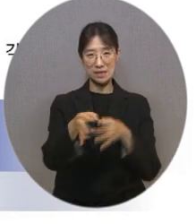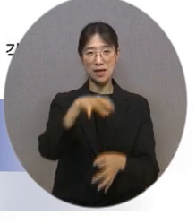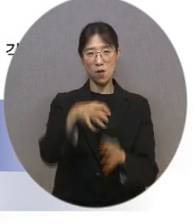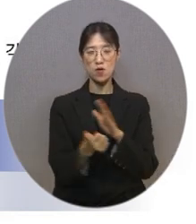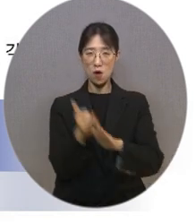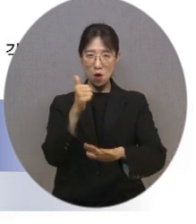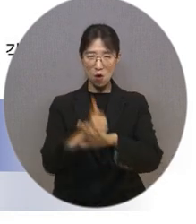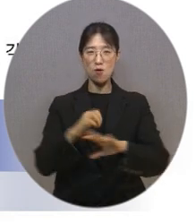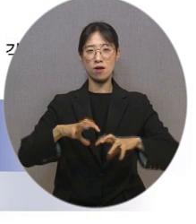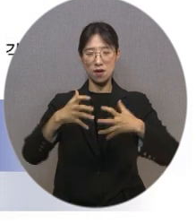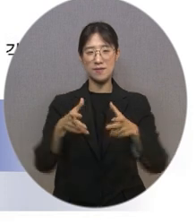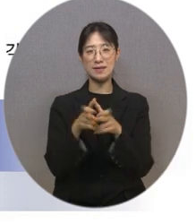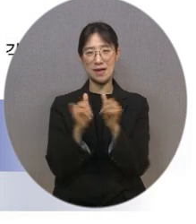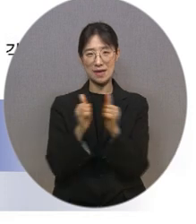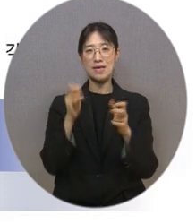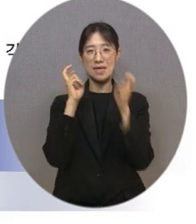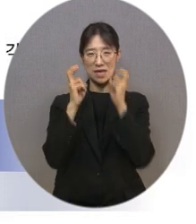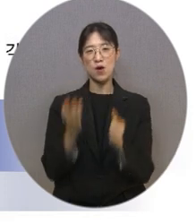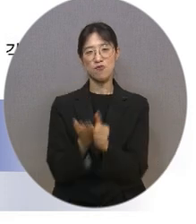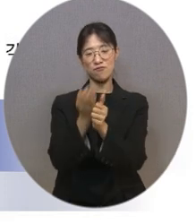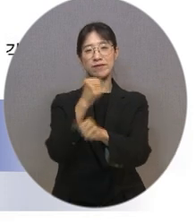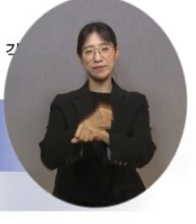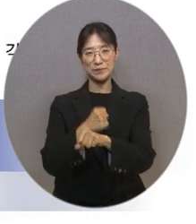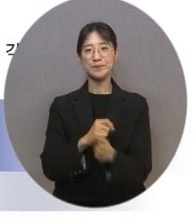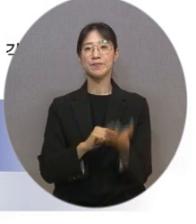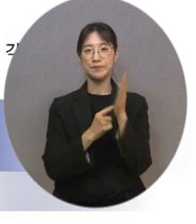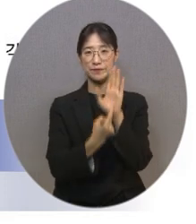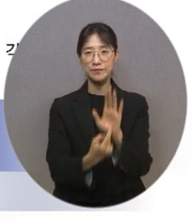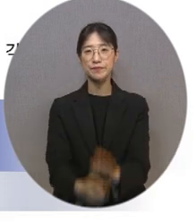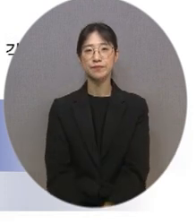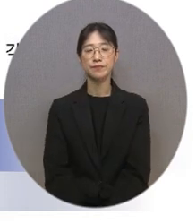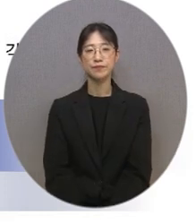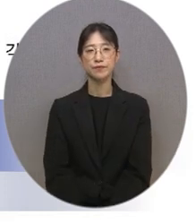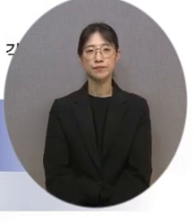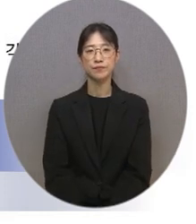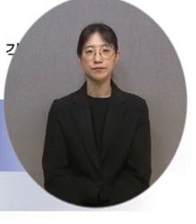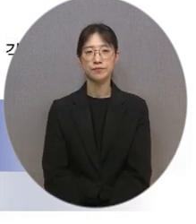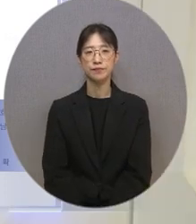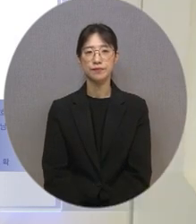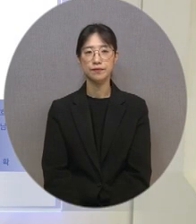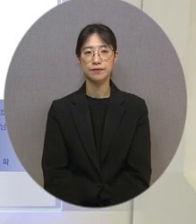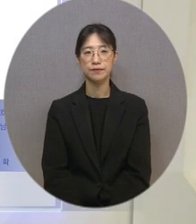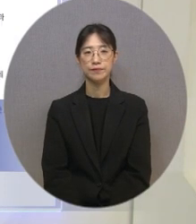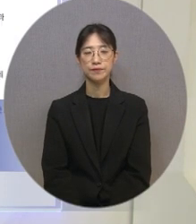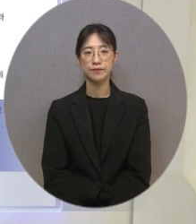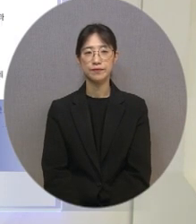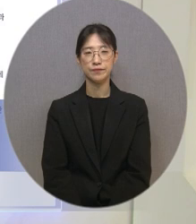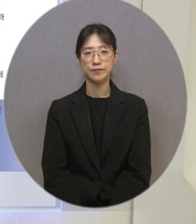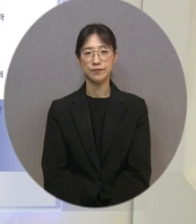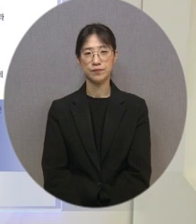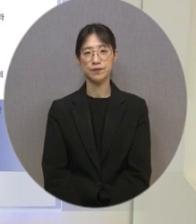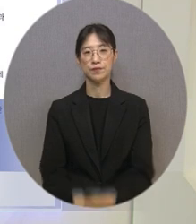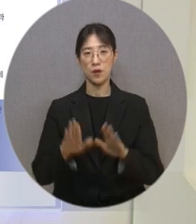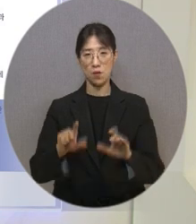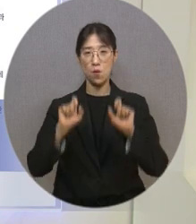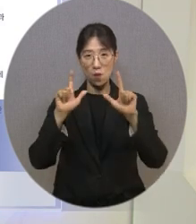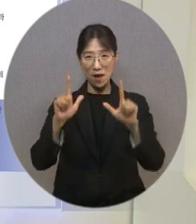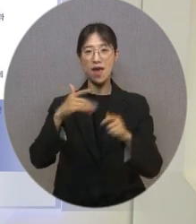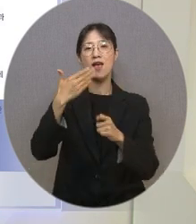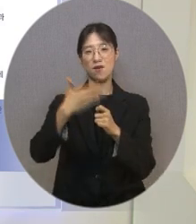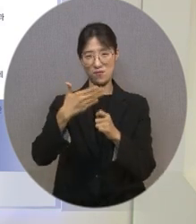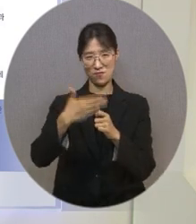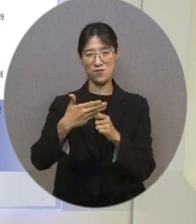성공하는 글로벌 장애 기업을 육성하겠다고 밝혔습니다 다음 뉴스입니다 올해로